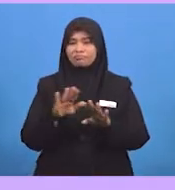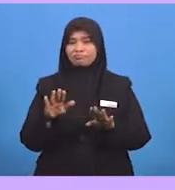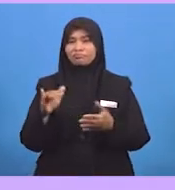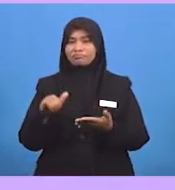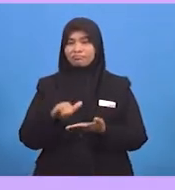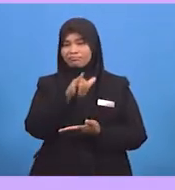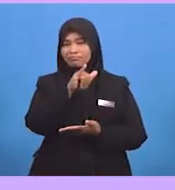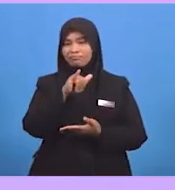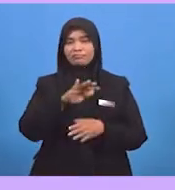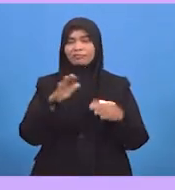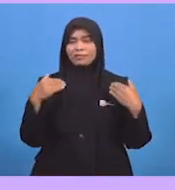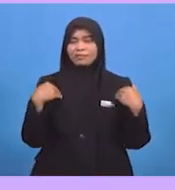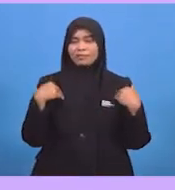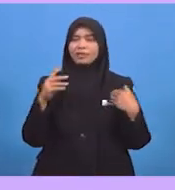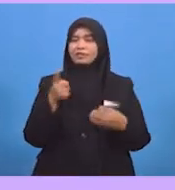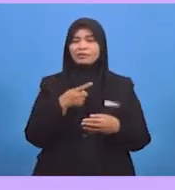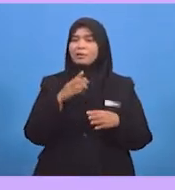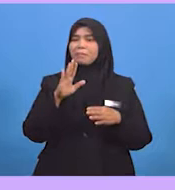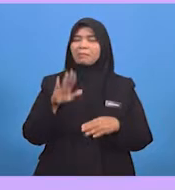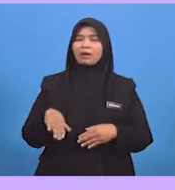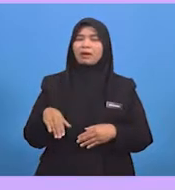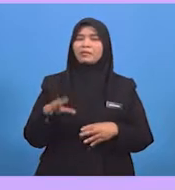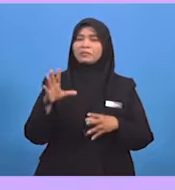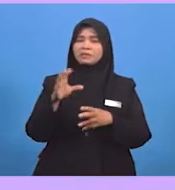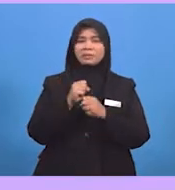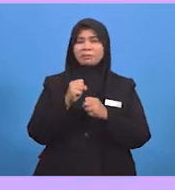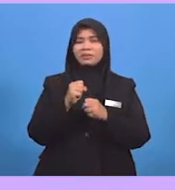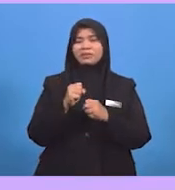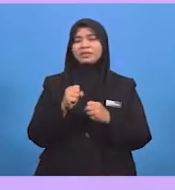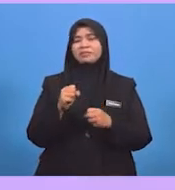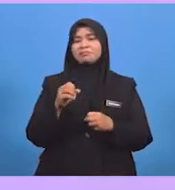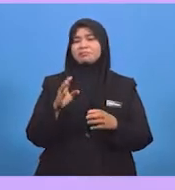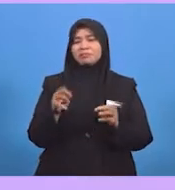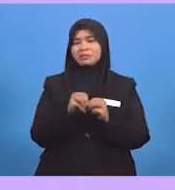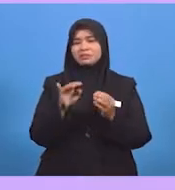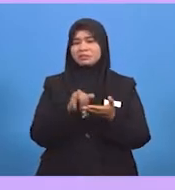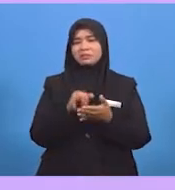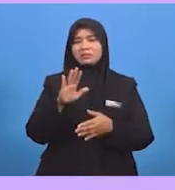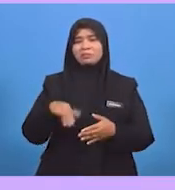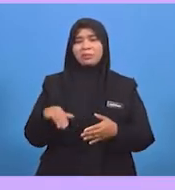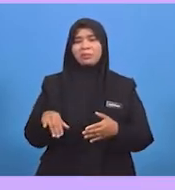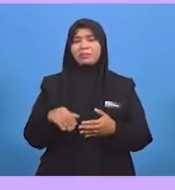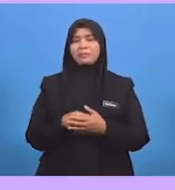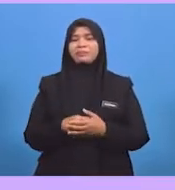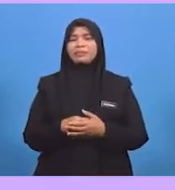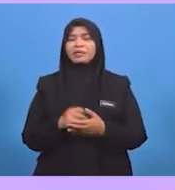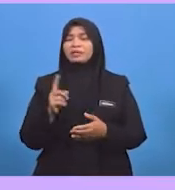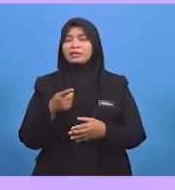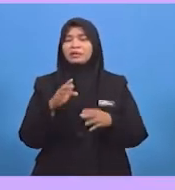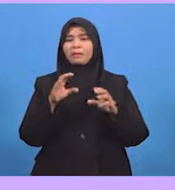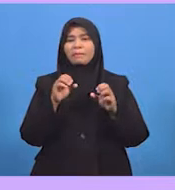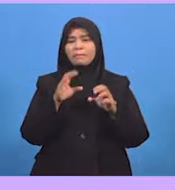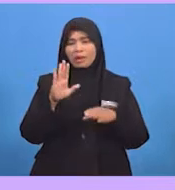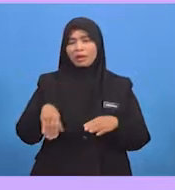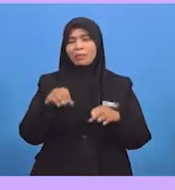Tidak, memang tidak. Kita belum mencapai tahap teknologi yang begitu canggih dan tinggi untuk menghasilkan